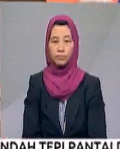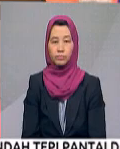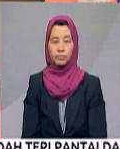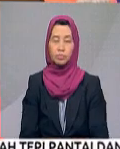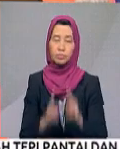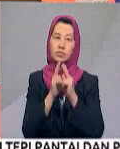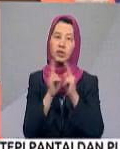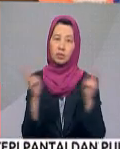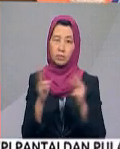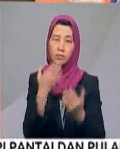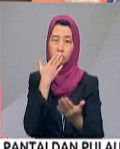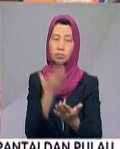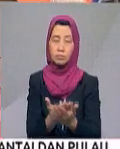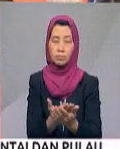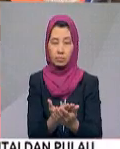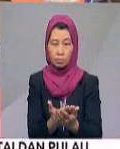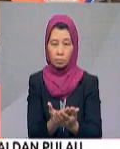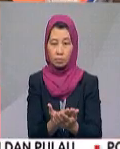Sangat baik.